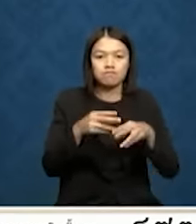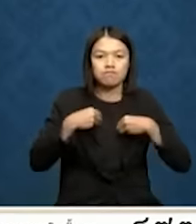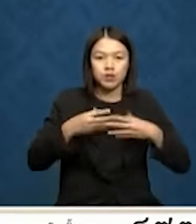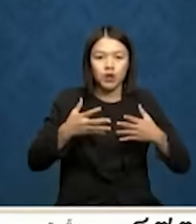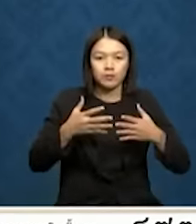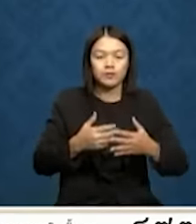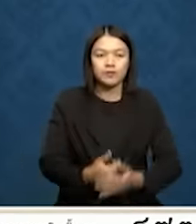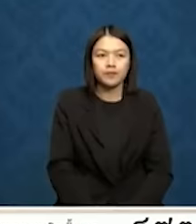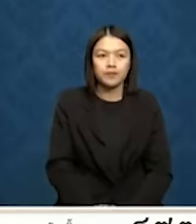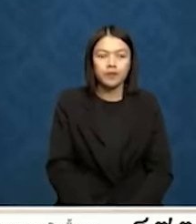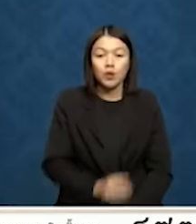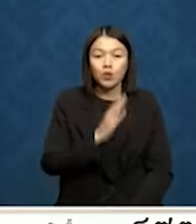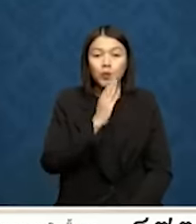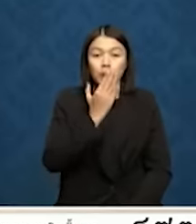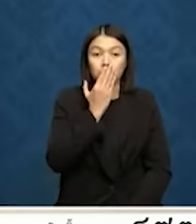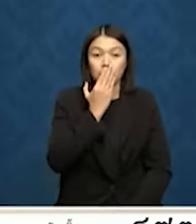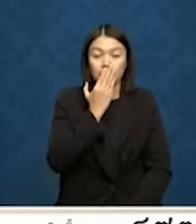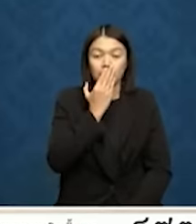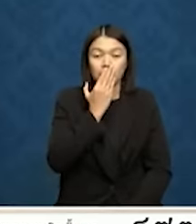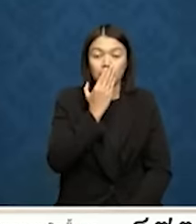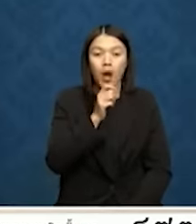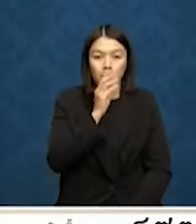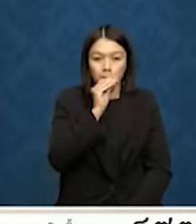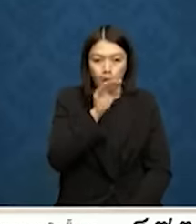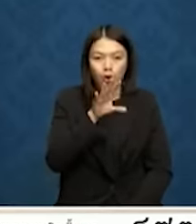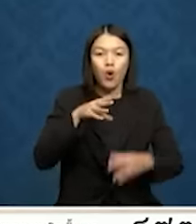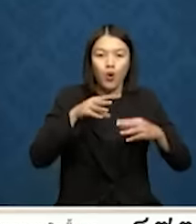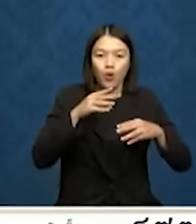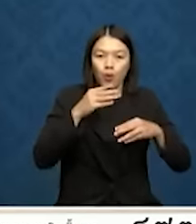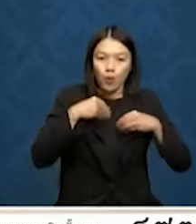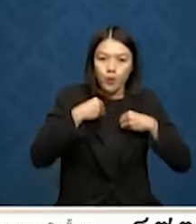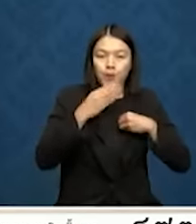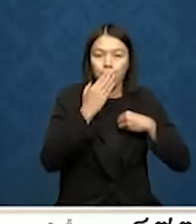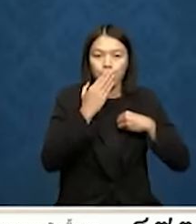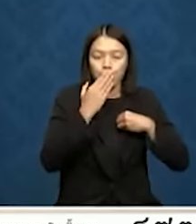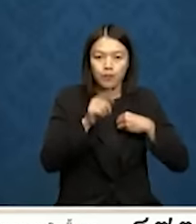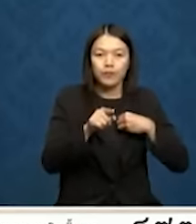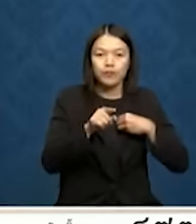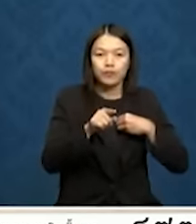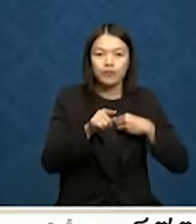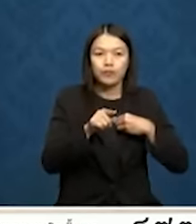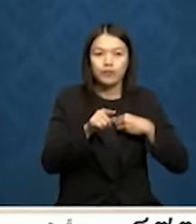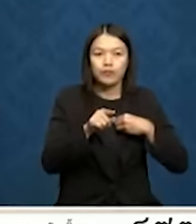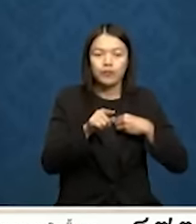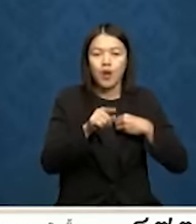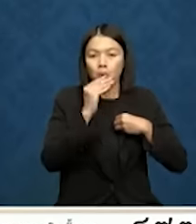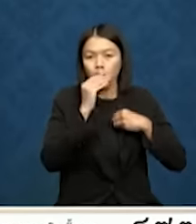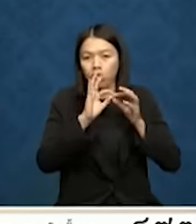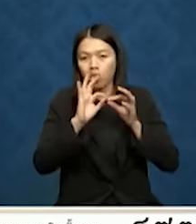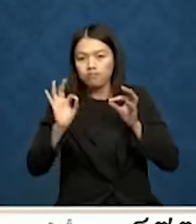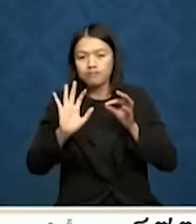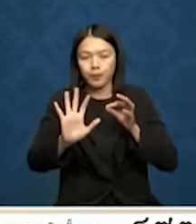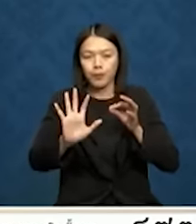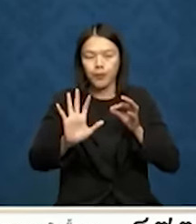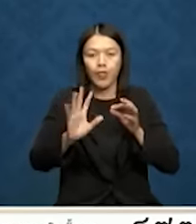อบถ้าต้องการงดออกเสียงนะงดออกเสียงกรุณาอย่าไปเติมอย่างอื่นเข้าไปเดี๋ยวจ